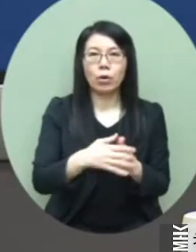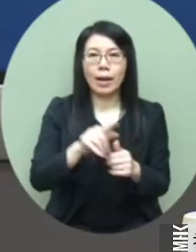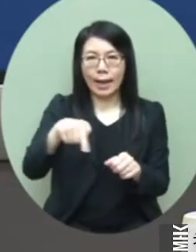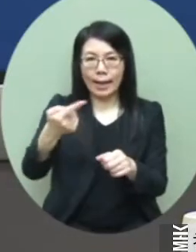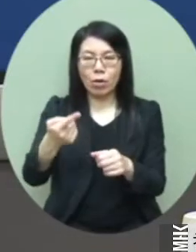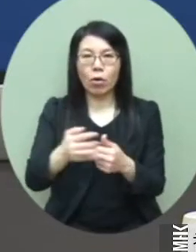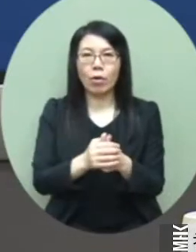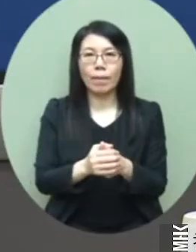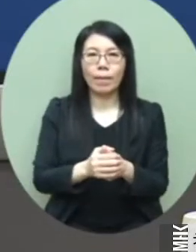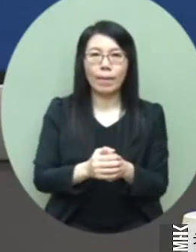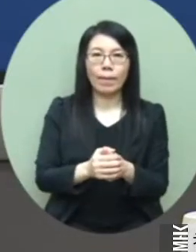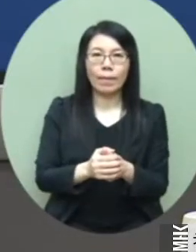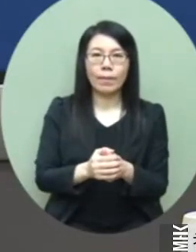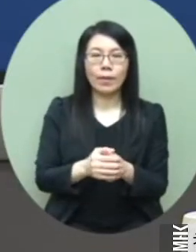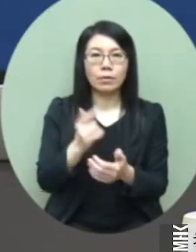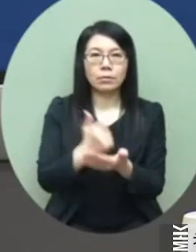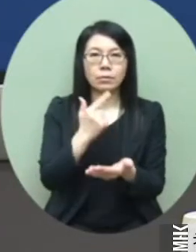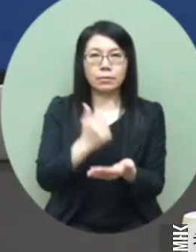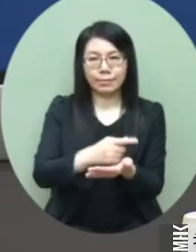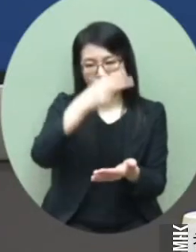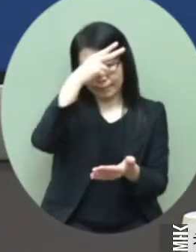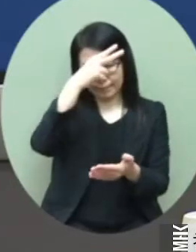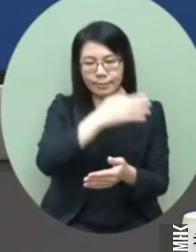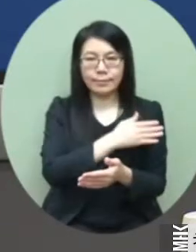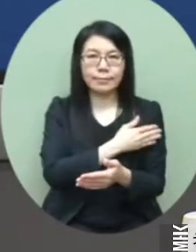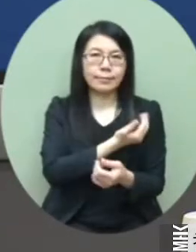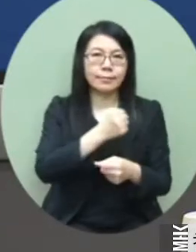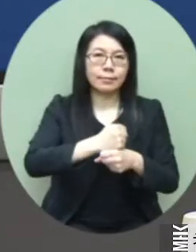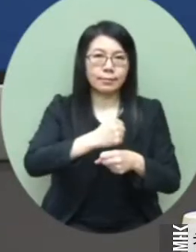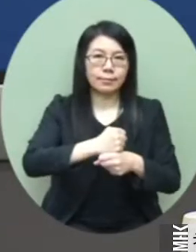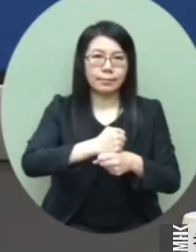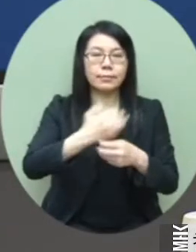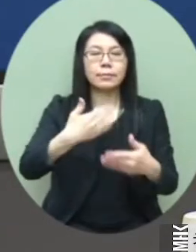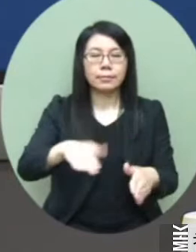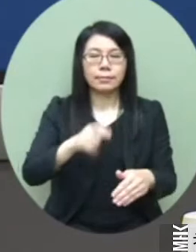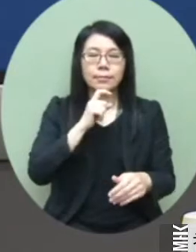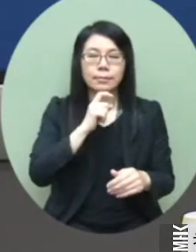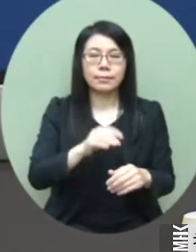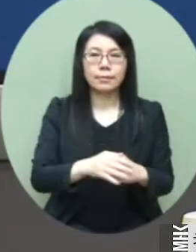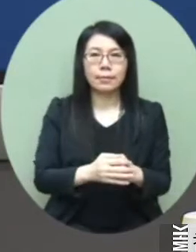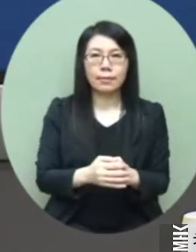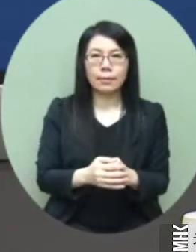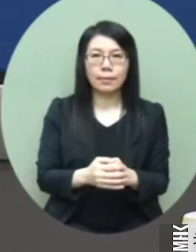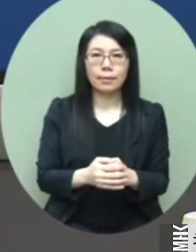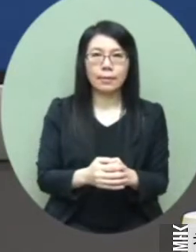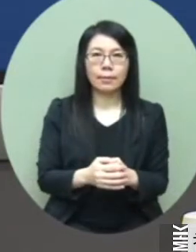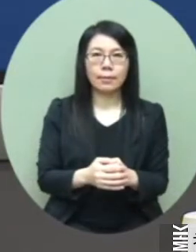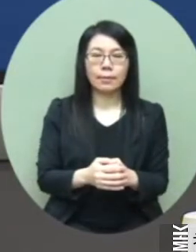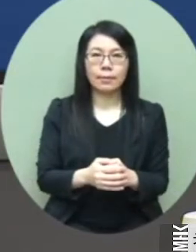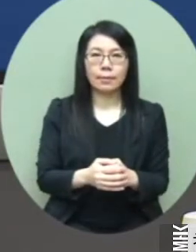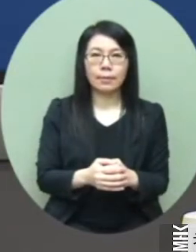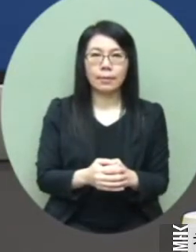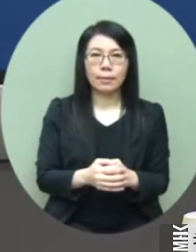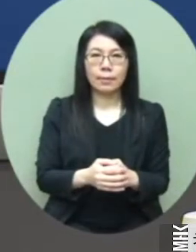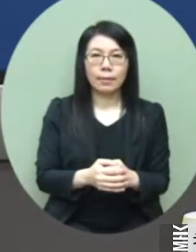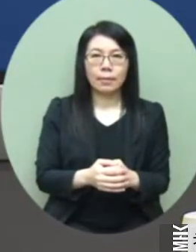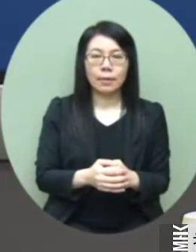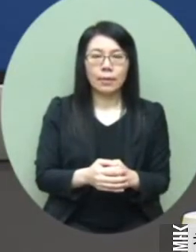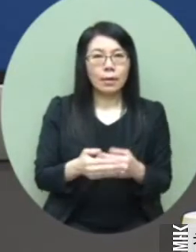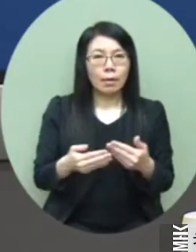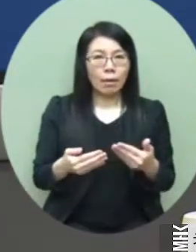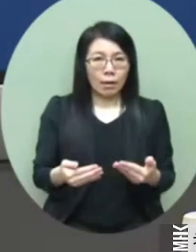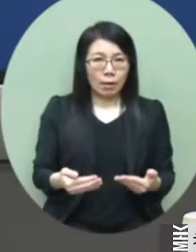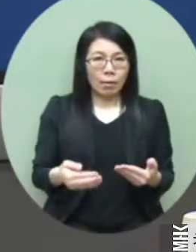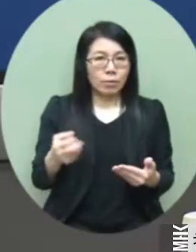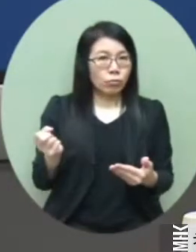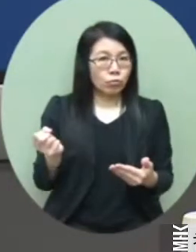另一位嘅主要官員咧嚟到去行使呢個嘅職務。所以如果今日又